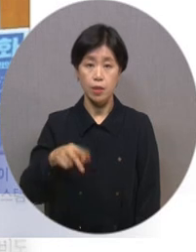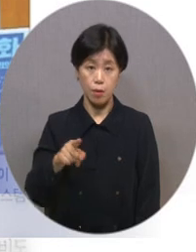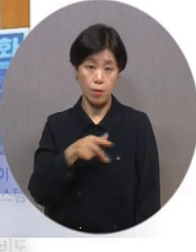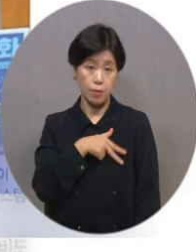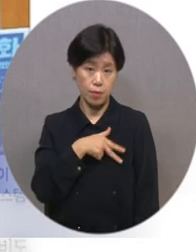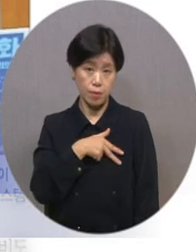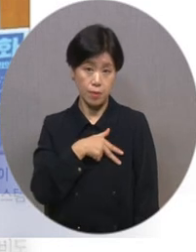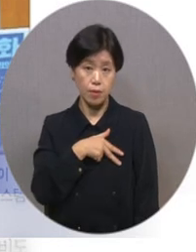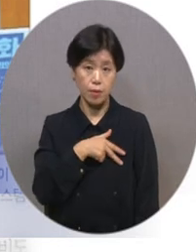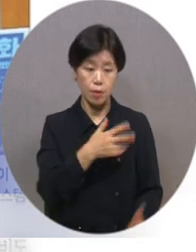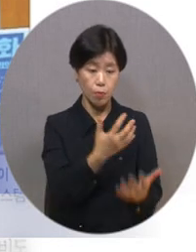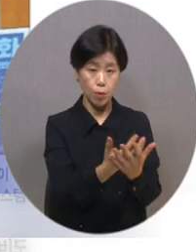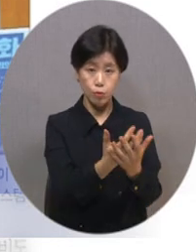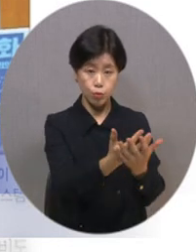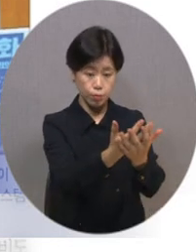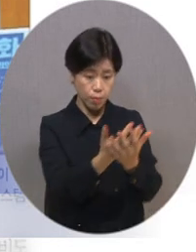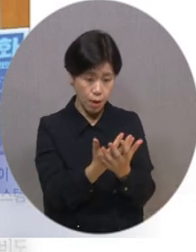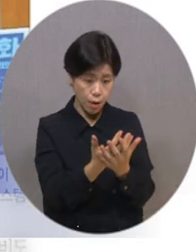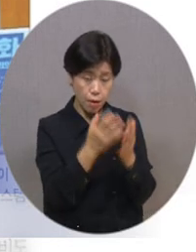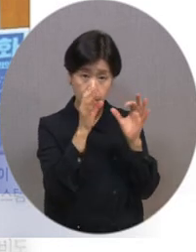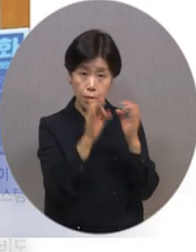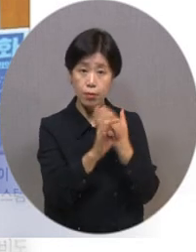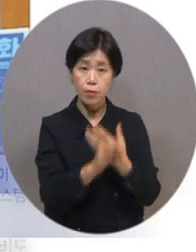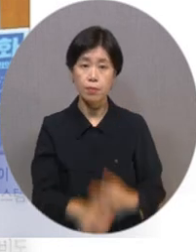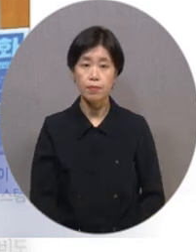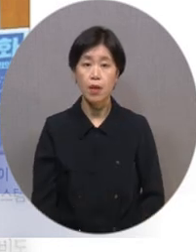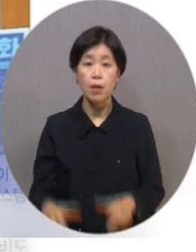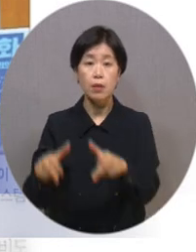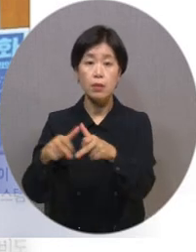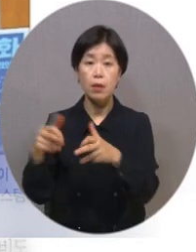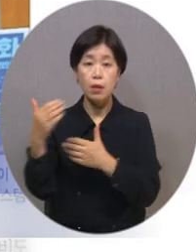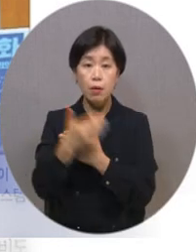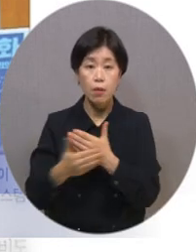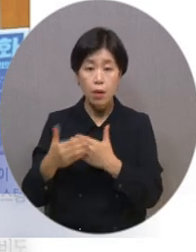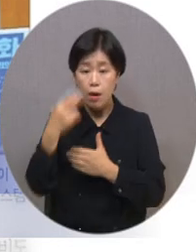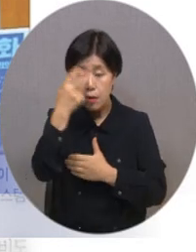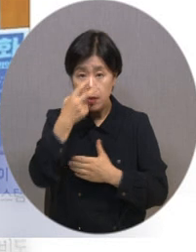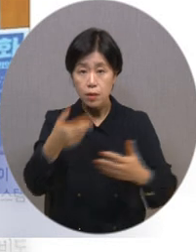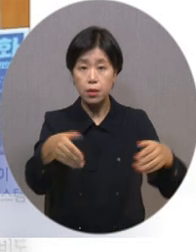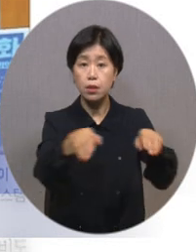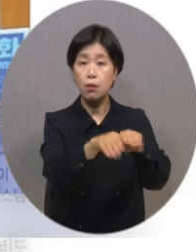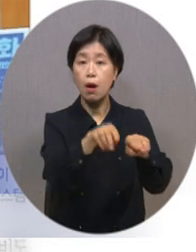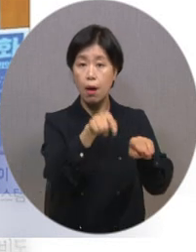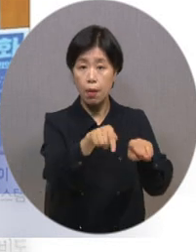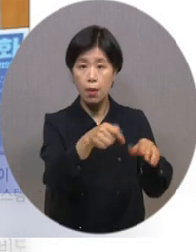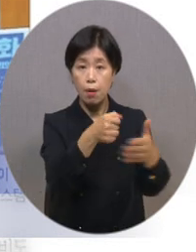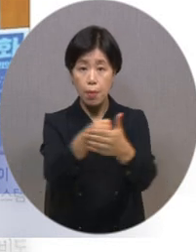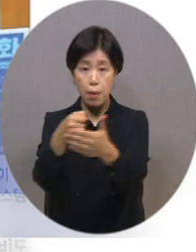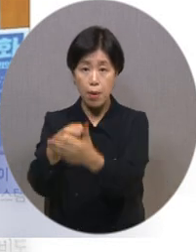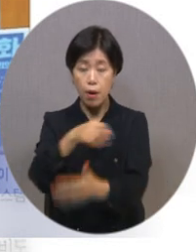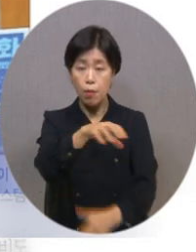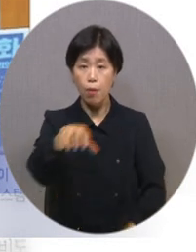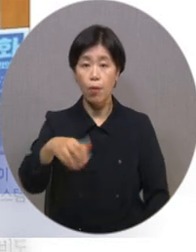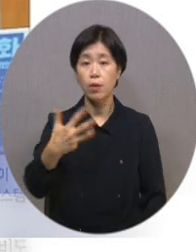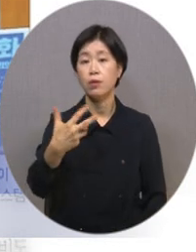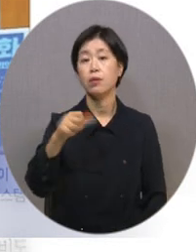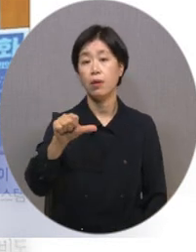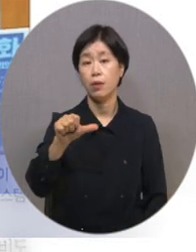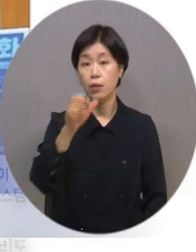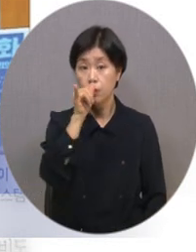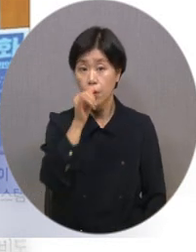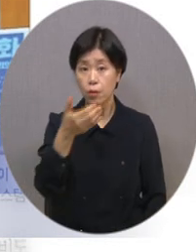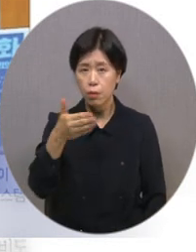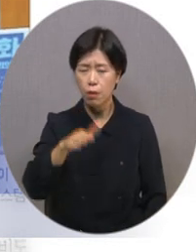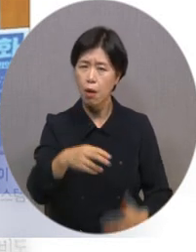서의 의원이 복지부 받은 자료에 따르면 장애인 건강 검증 기관으로 지정된 여든 다섯 개 공공 병원 중